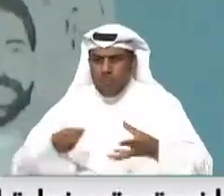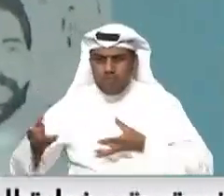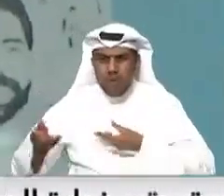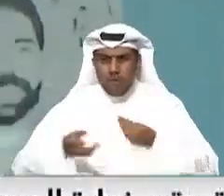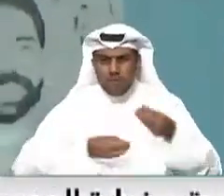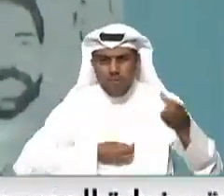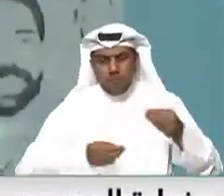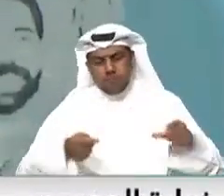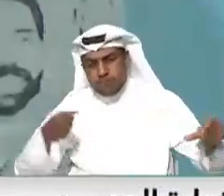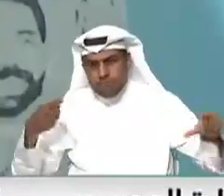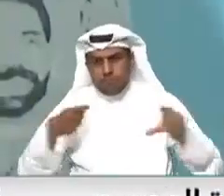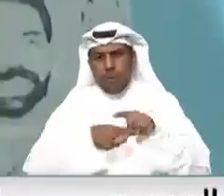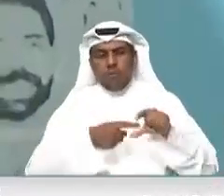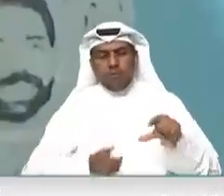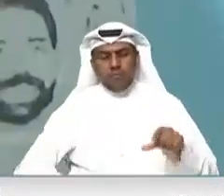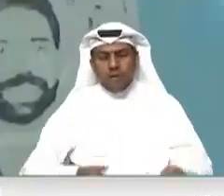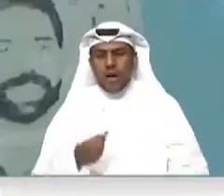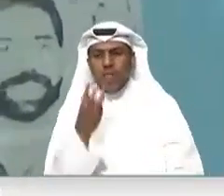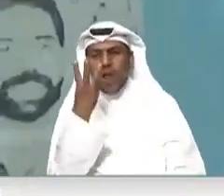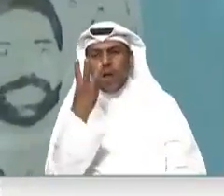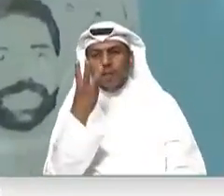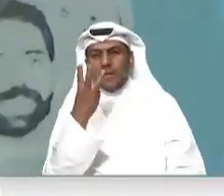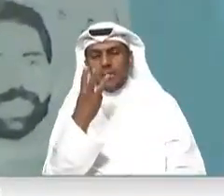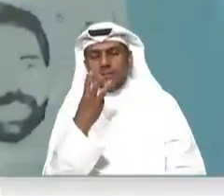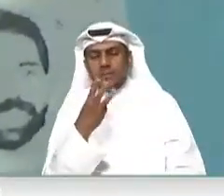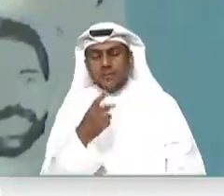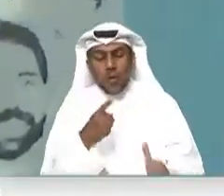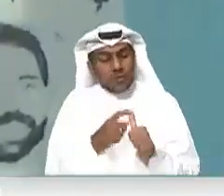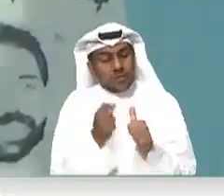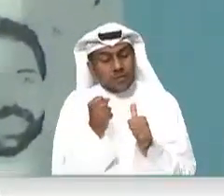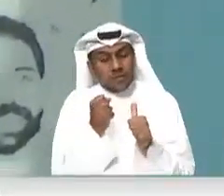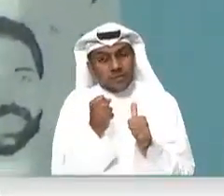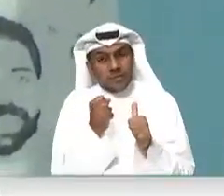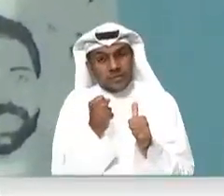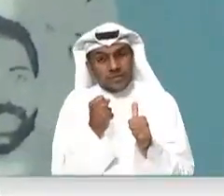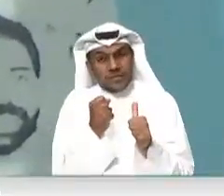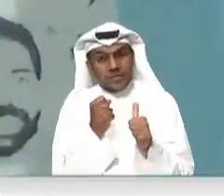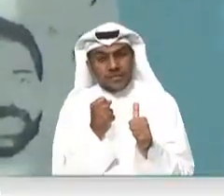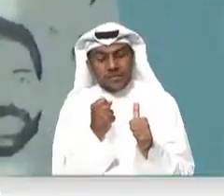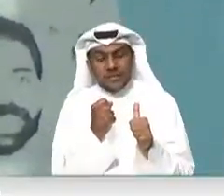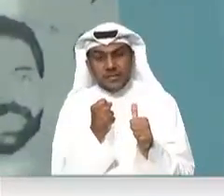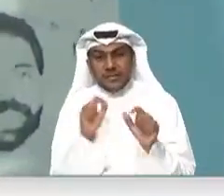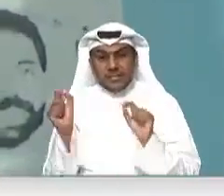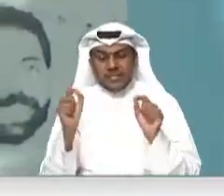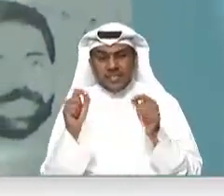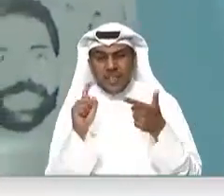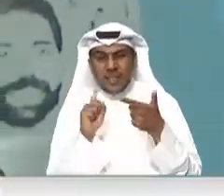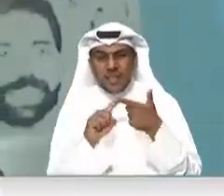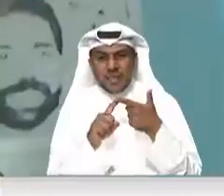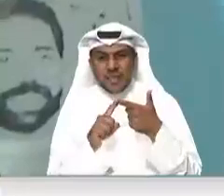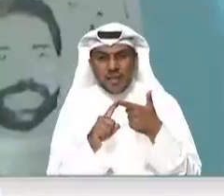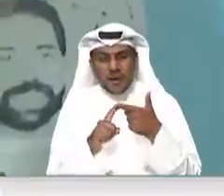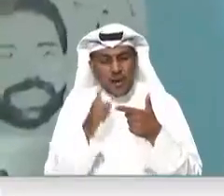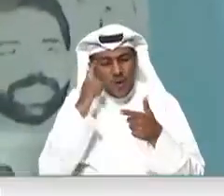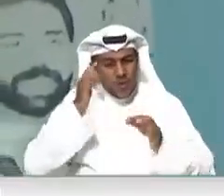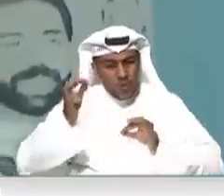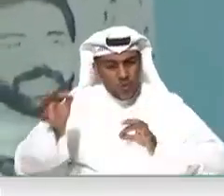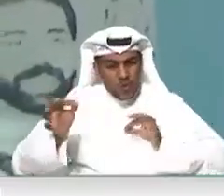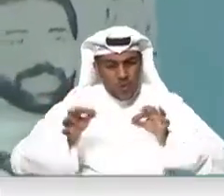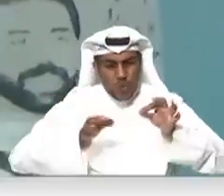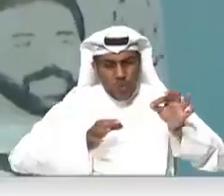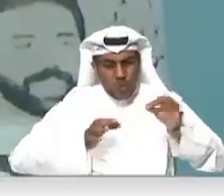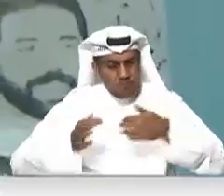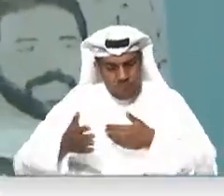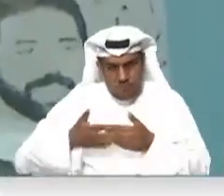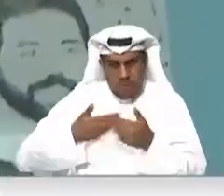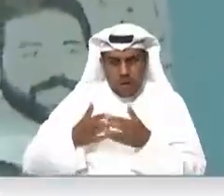الفرس سجل ثلاث اهداف الخطه اللي احنا حاطينها ماشيين عليها صح ما لنا شغل باحد